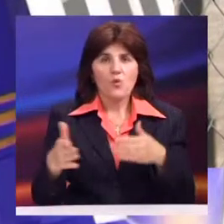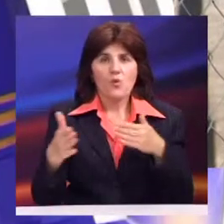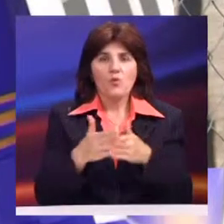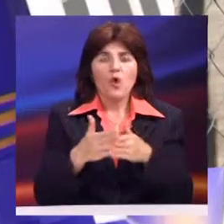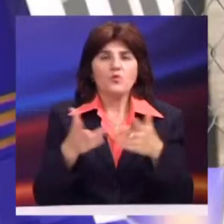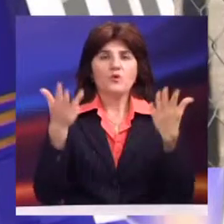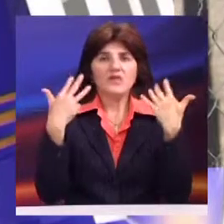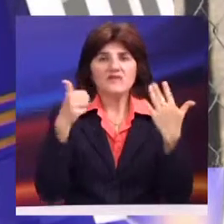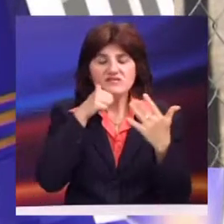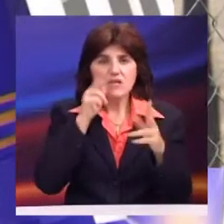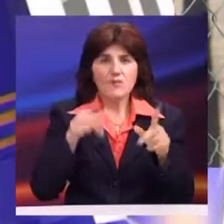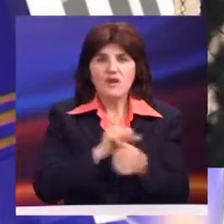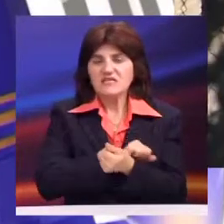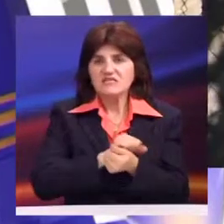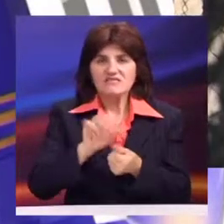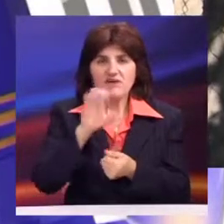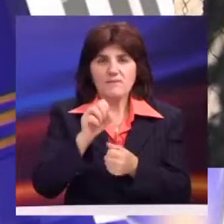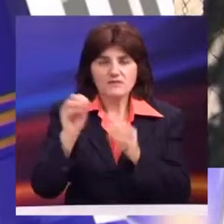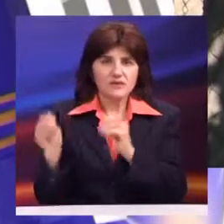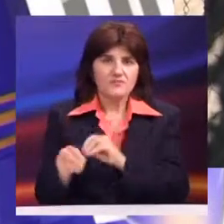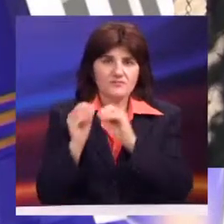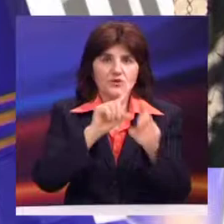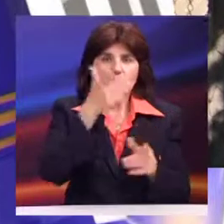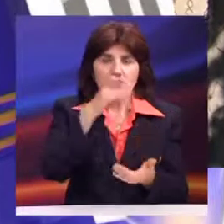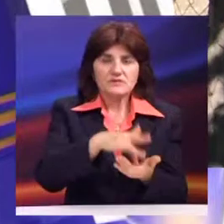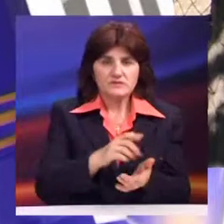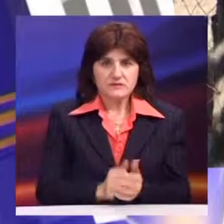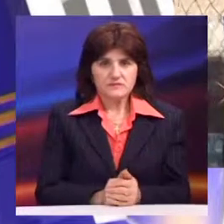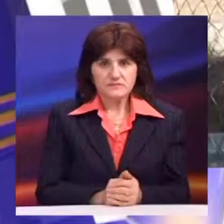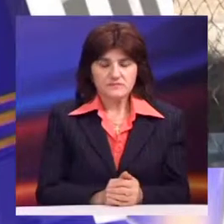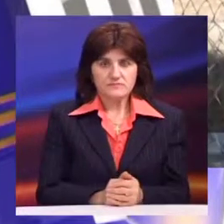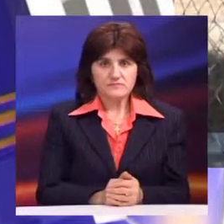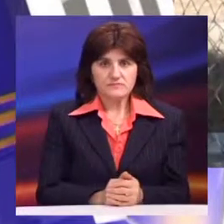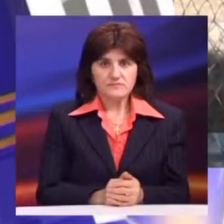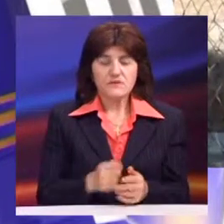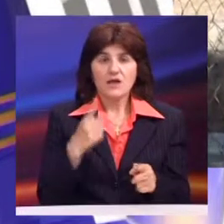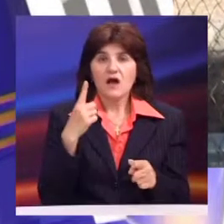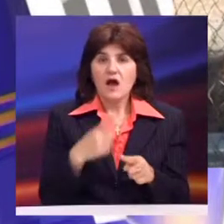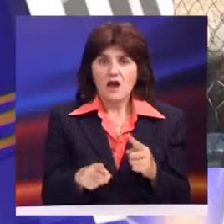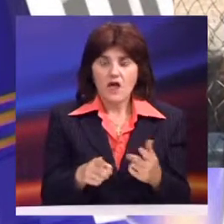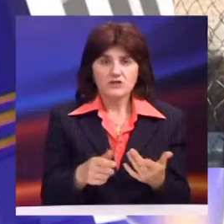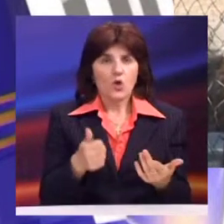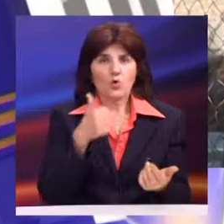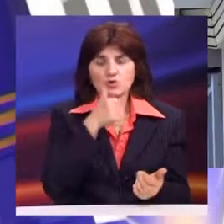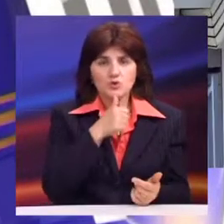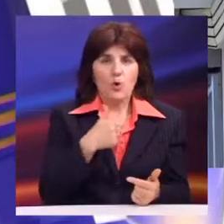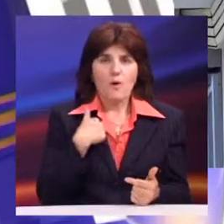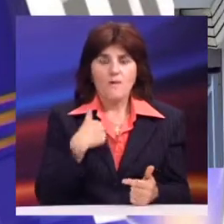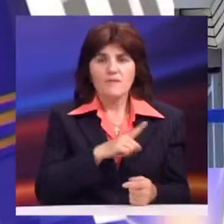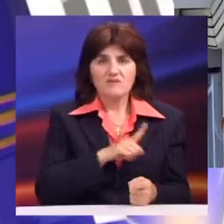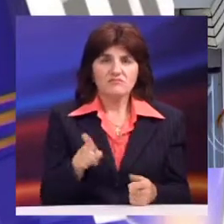od 90 dana da isele sve pse iz azila. I kao razlog je da ne